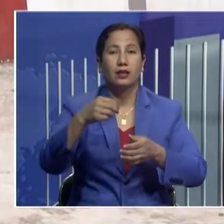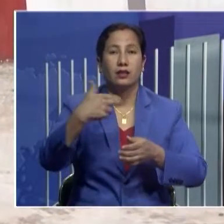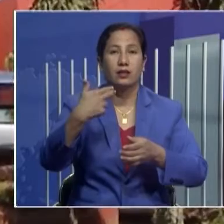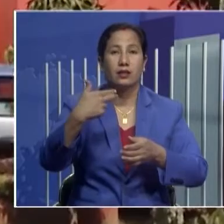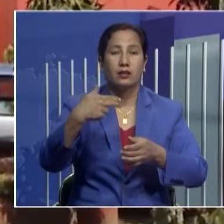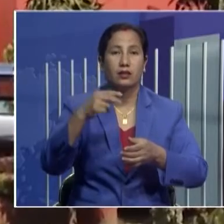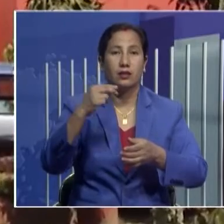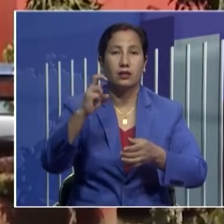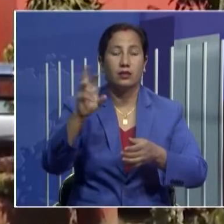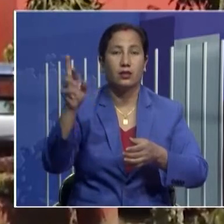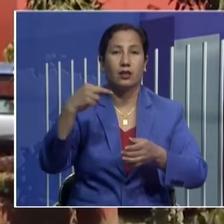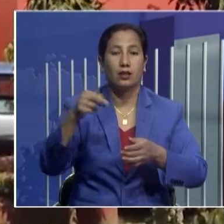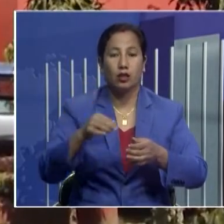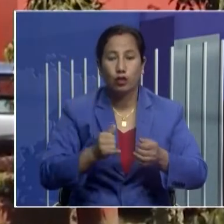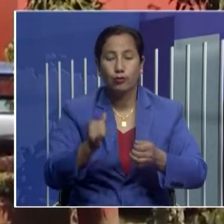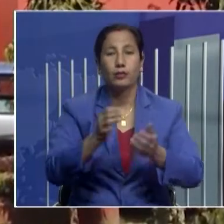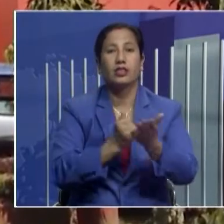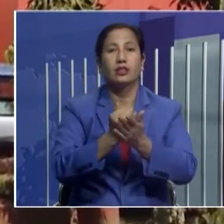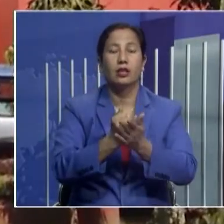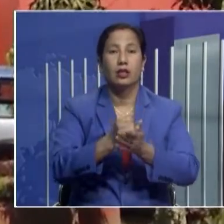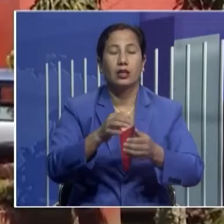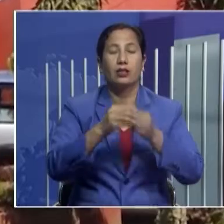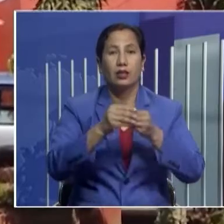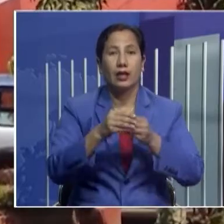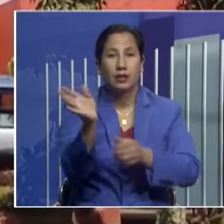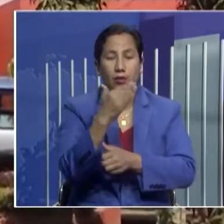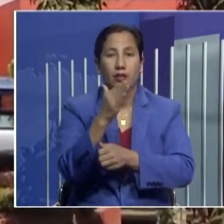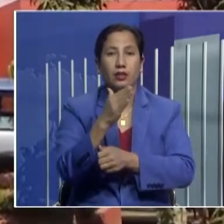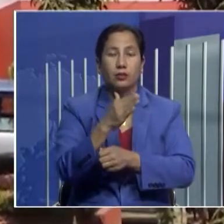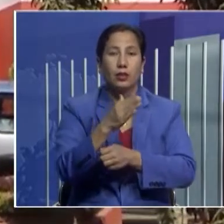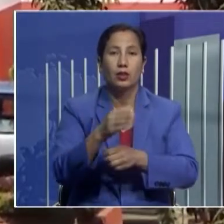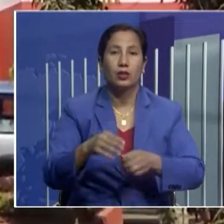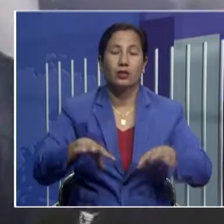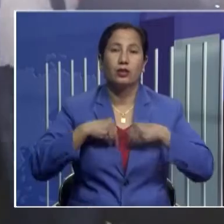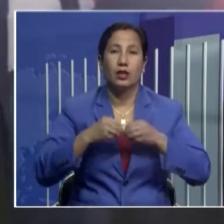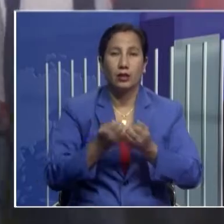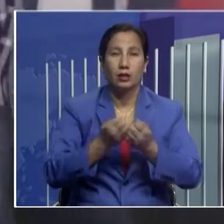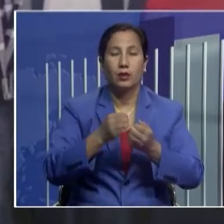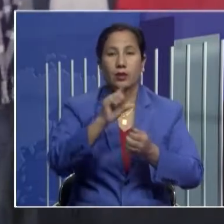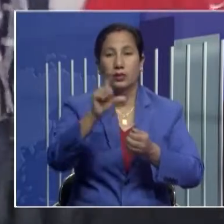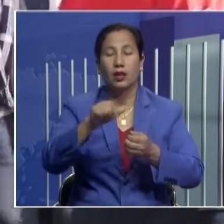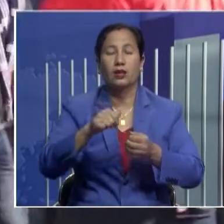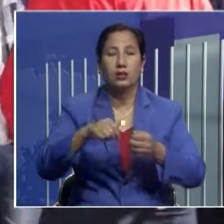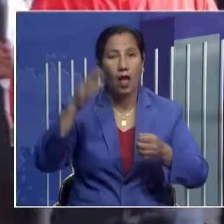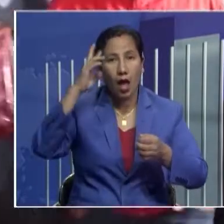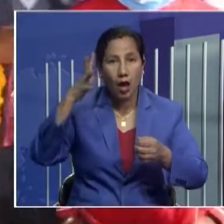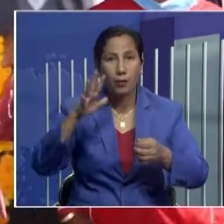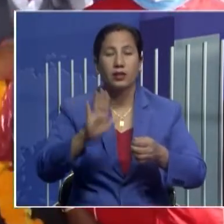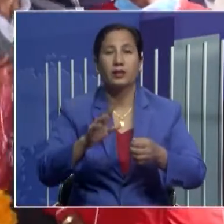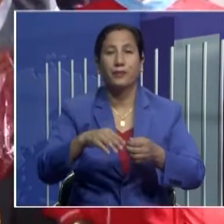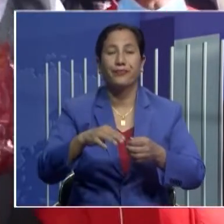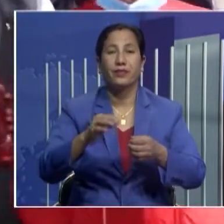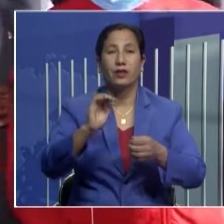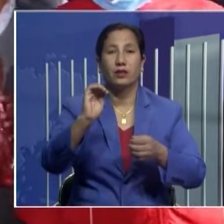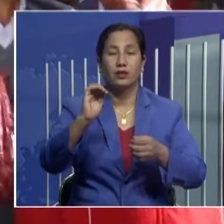भूमि व्यवस्था कृषि तथा सहकारी मन्त्रीमा नियुक्त गरिए पनि अन्य मन्त्रालयको विषयमा अझै अन्यलता छ।